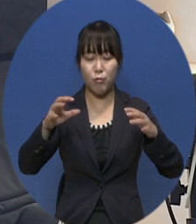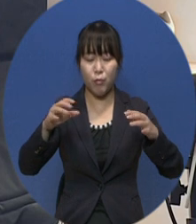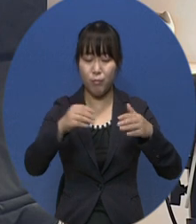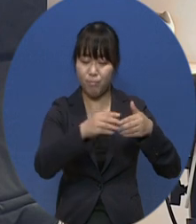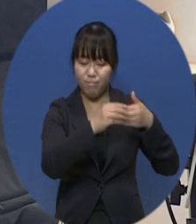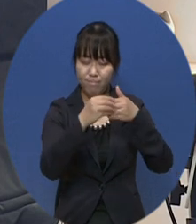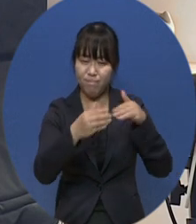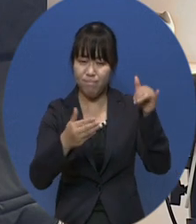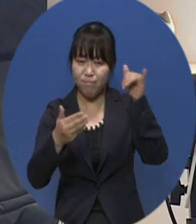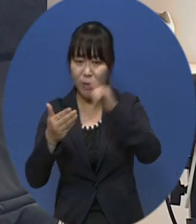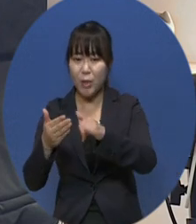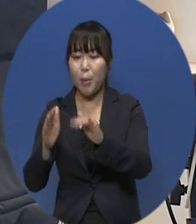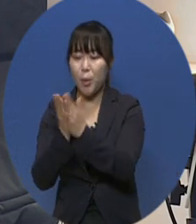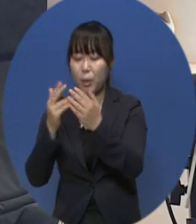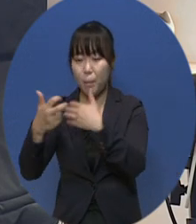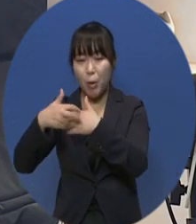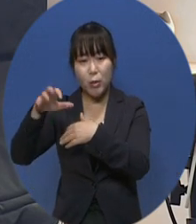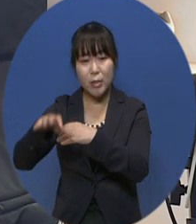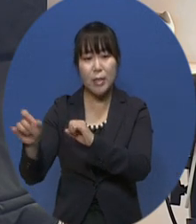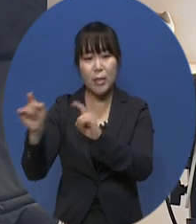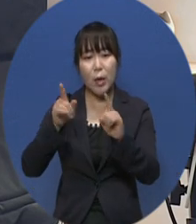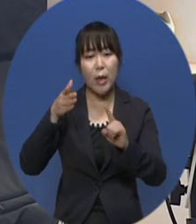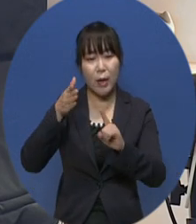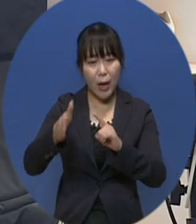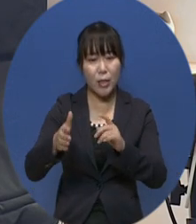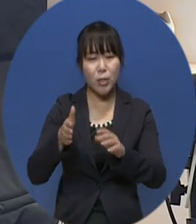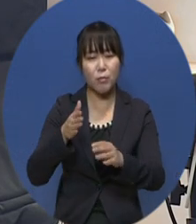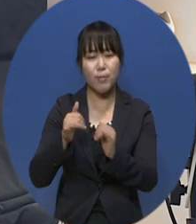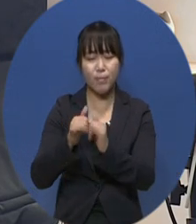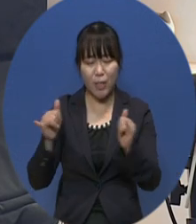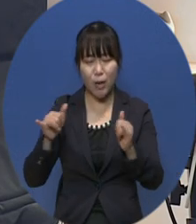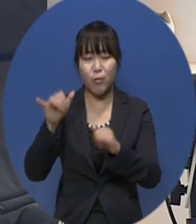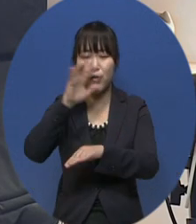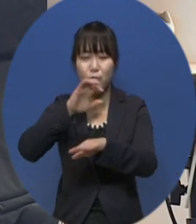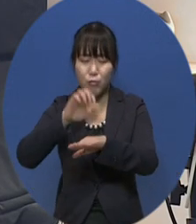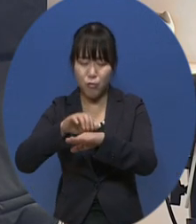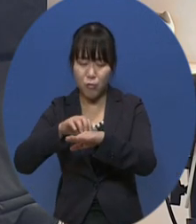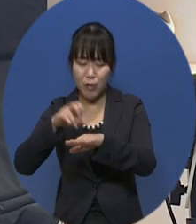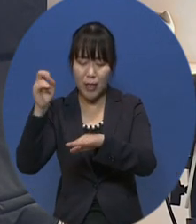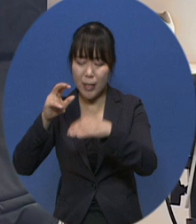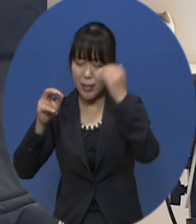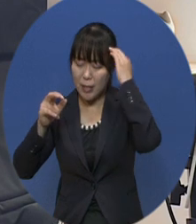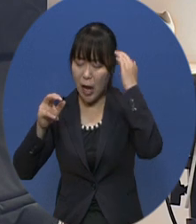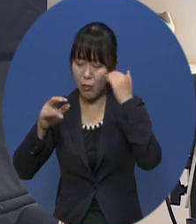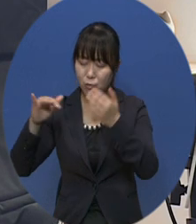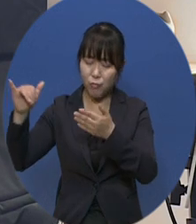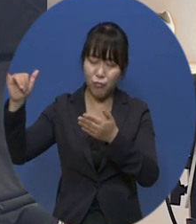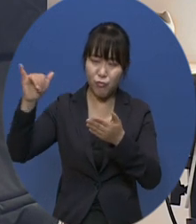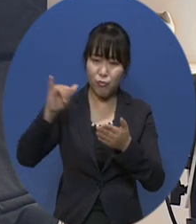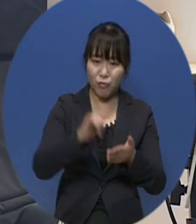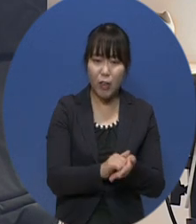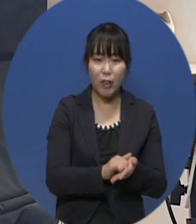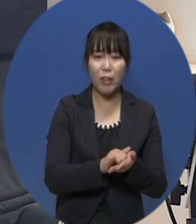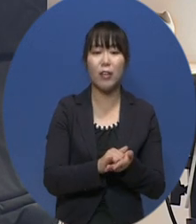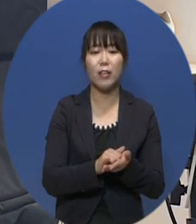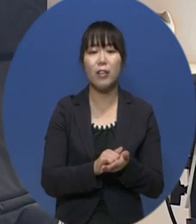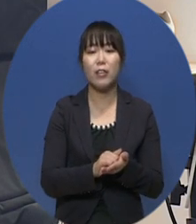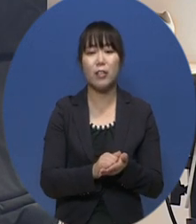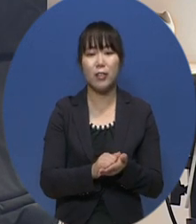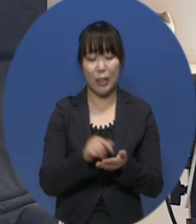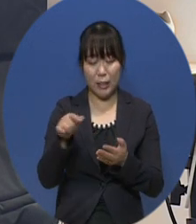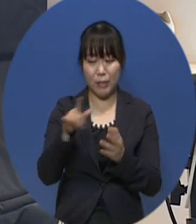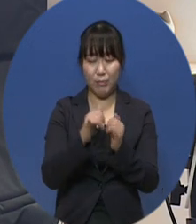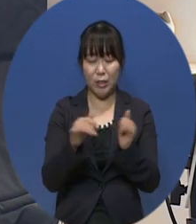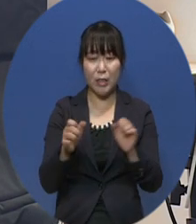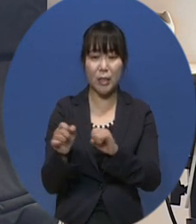데리고 와서 본인의 네. 병원에서 재활의학과 전문의를 훈련시켜서 다시 한국으로 보낸 겁니다. 네. 그분들이 우리나라 재활의학을 만든